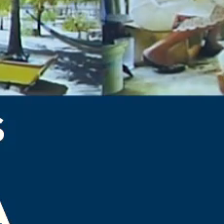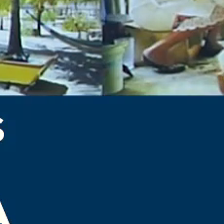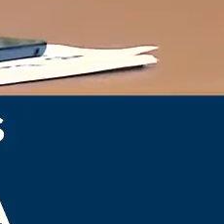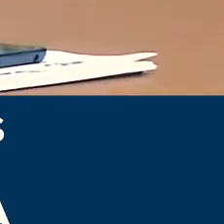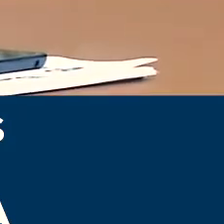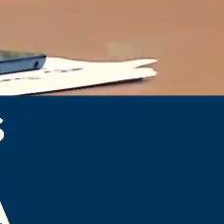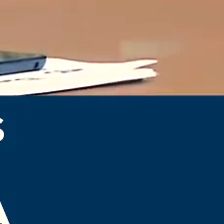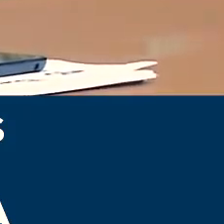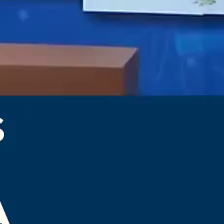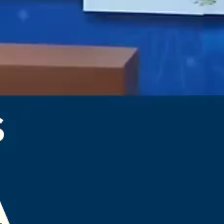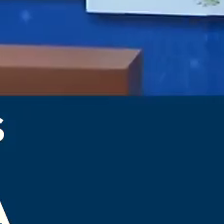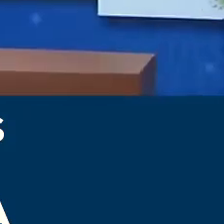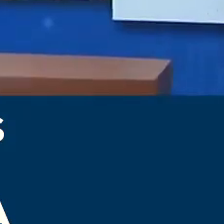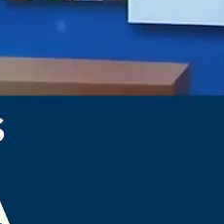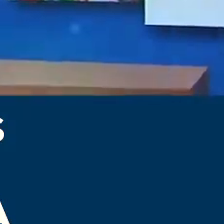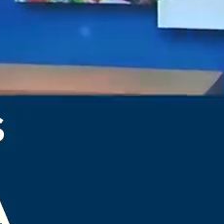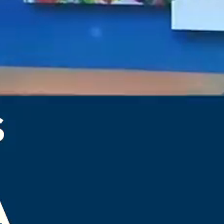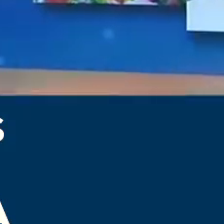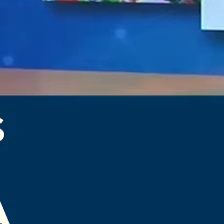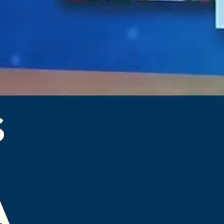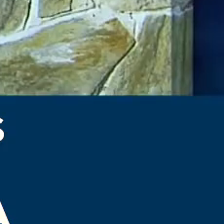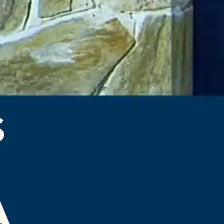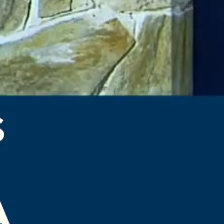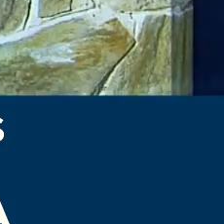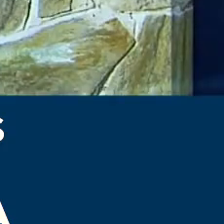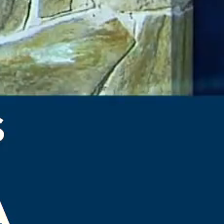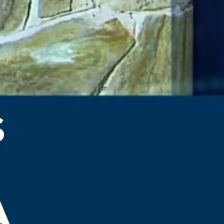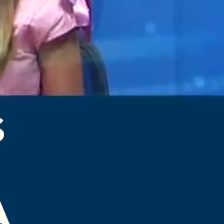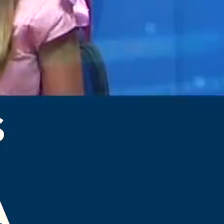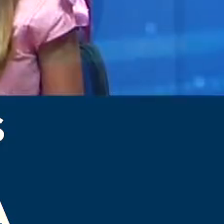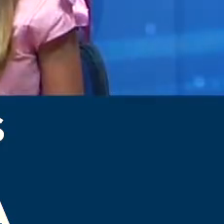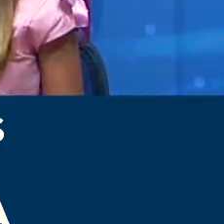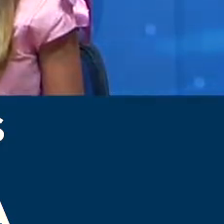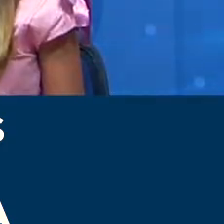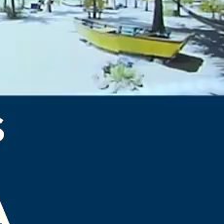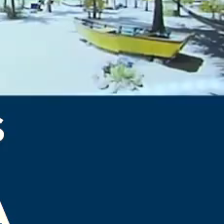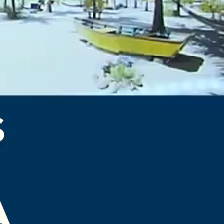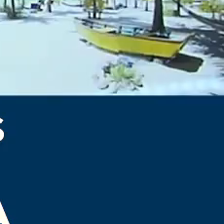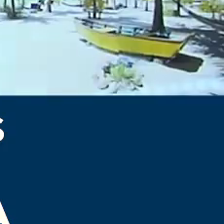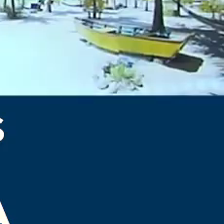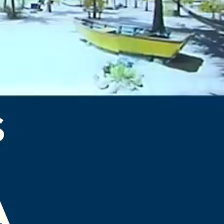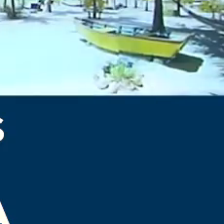Tele Yucatán te informa, de lunes a viernes, 3 de la tarde, con Libden Ojeda.